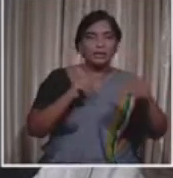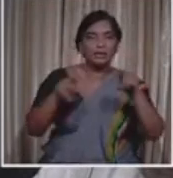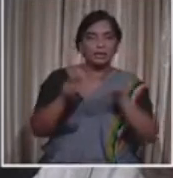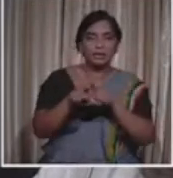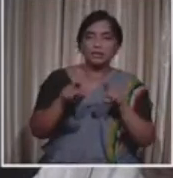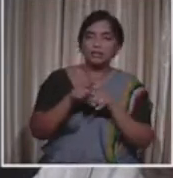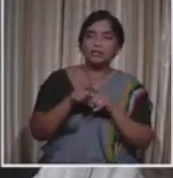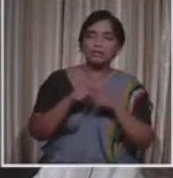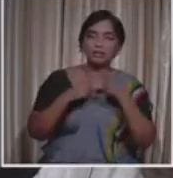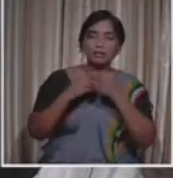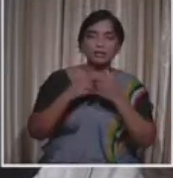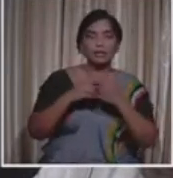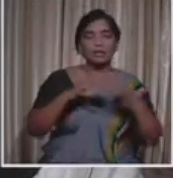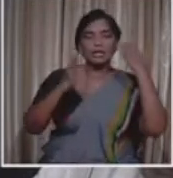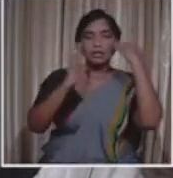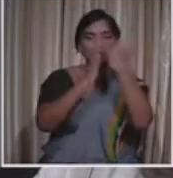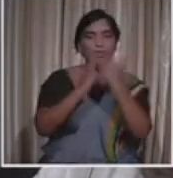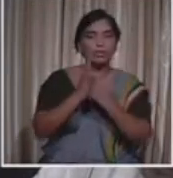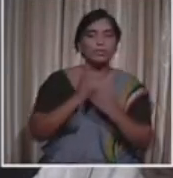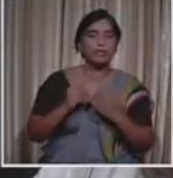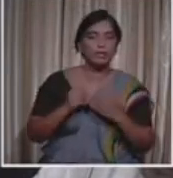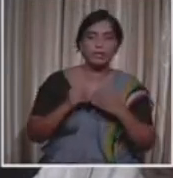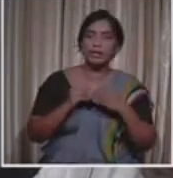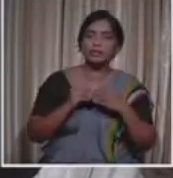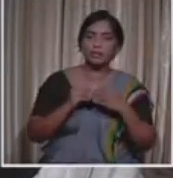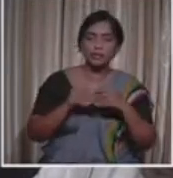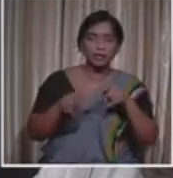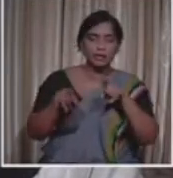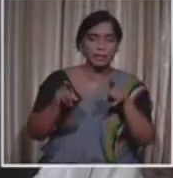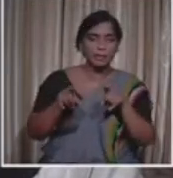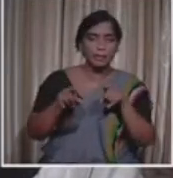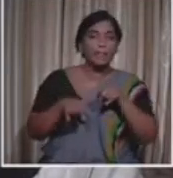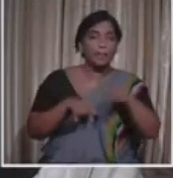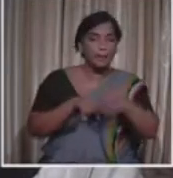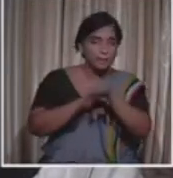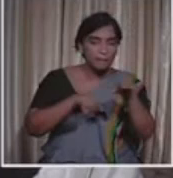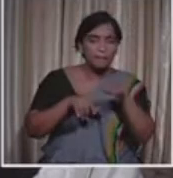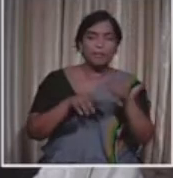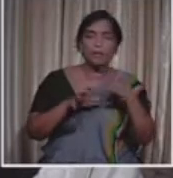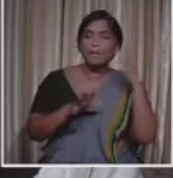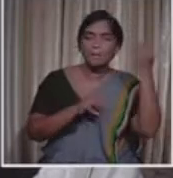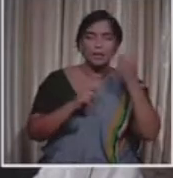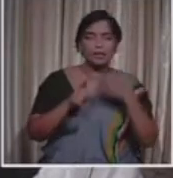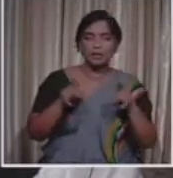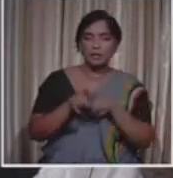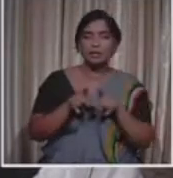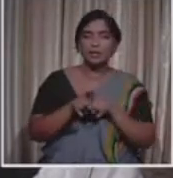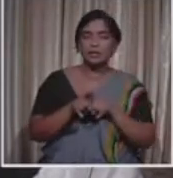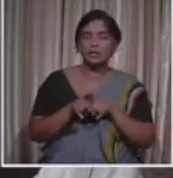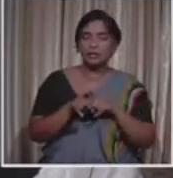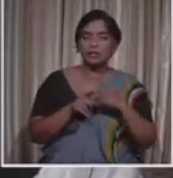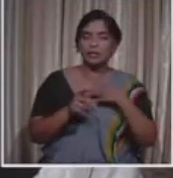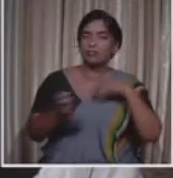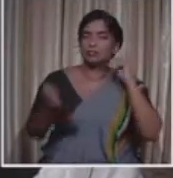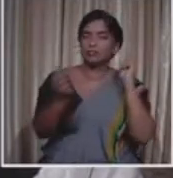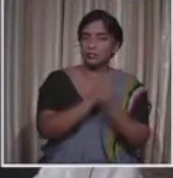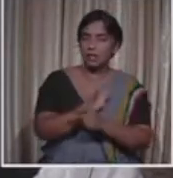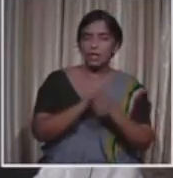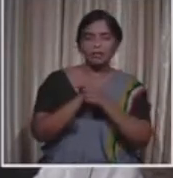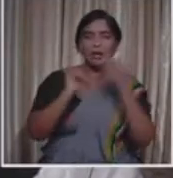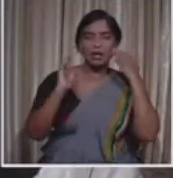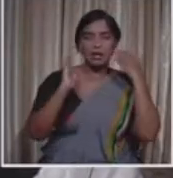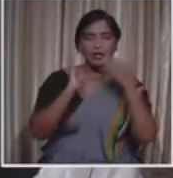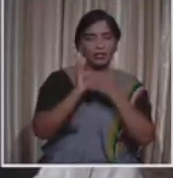කරනවද වැඩකට නැති කරුණ වෙනුවෙන්? මේක දවස් පුරා අපි කතා කරනවා. මේකේ සමාජ රැති ප්‍රතිඵලය මොකද්ද? අපි මේක වැදගත් විදිහට පරිවර්තනය කරමු. මම මේ